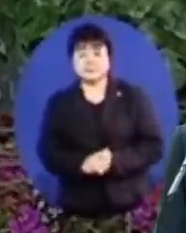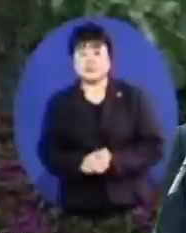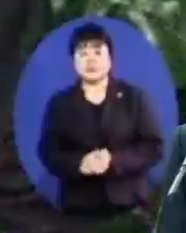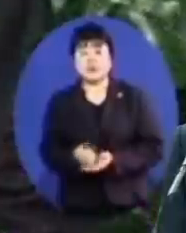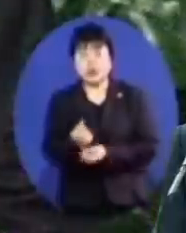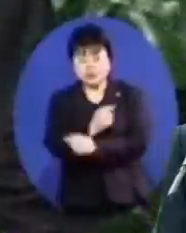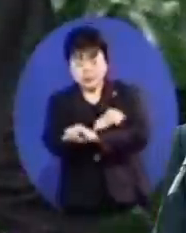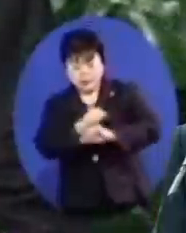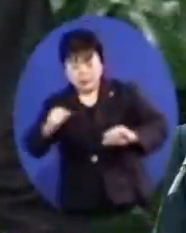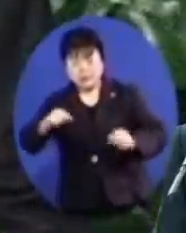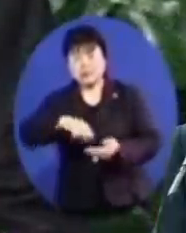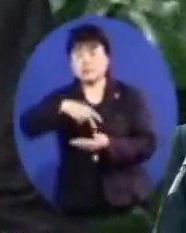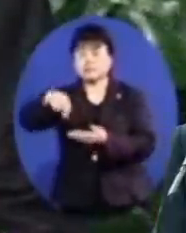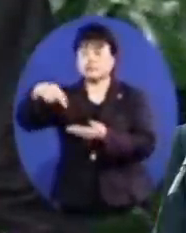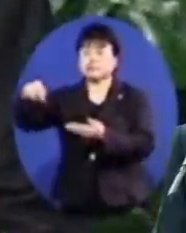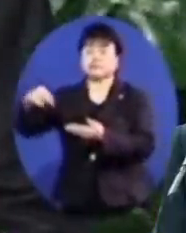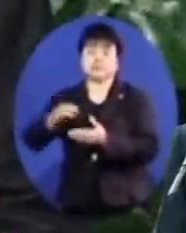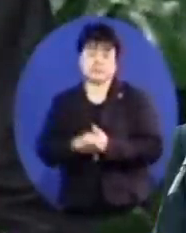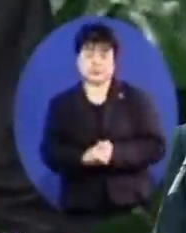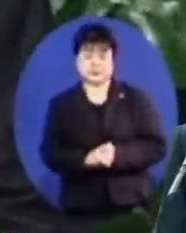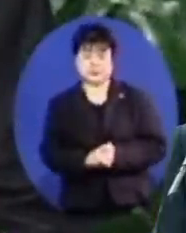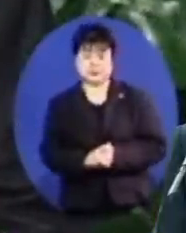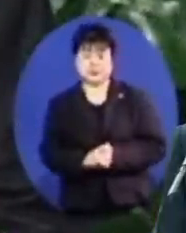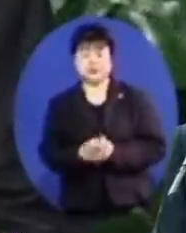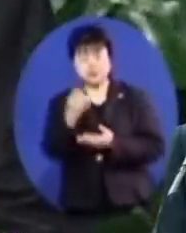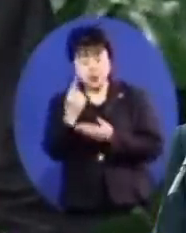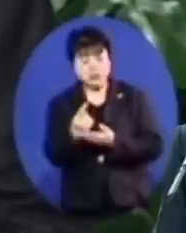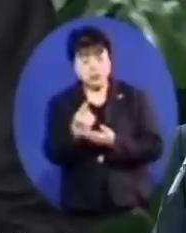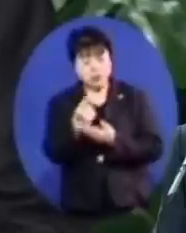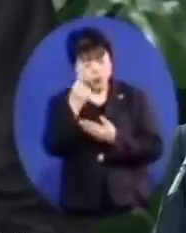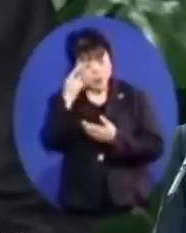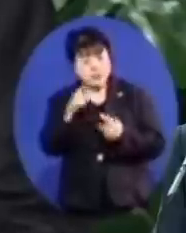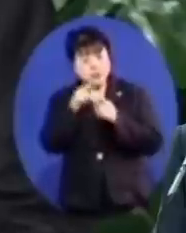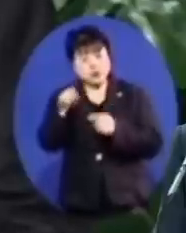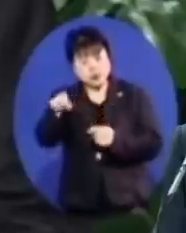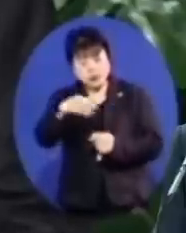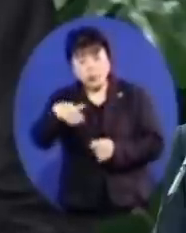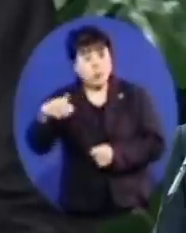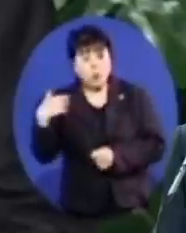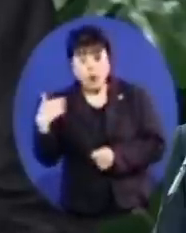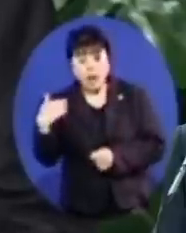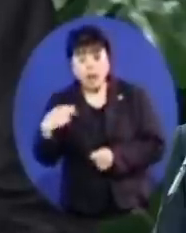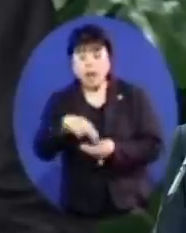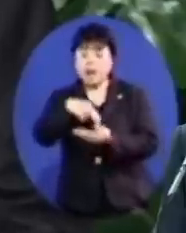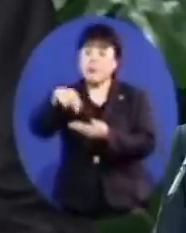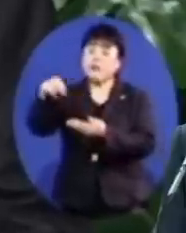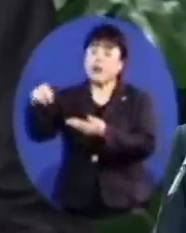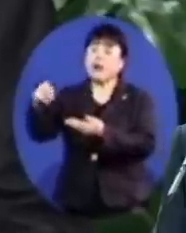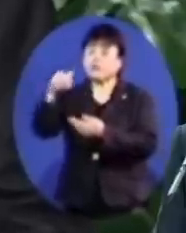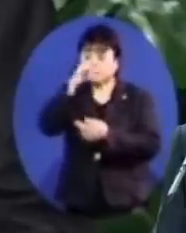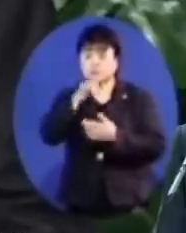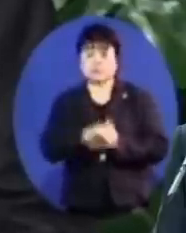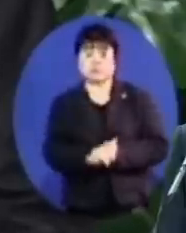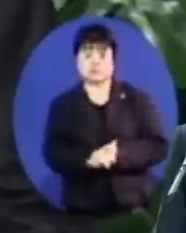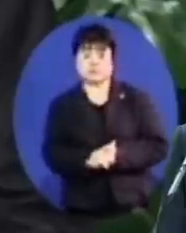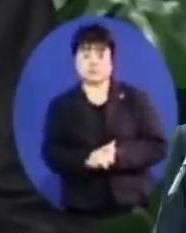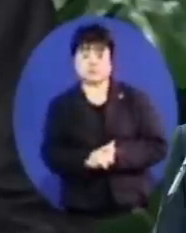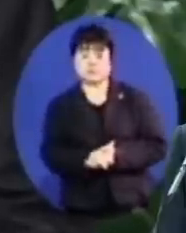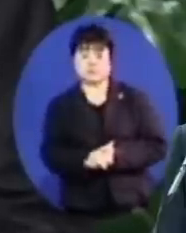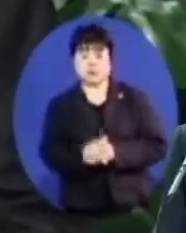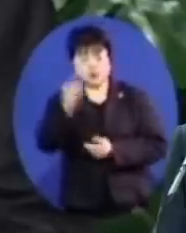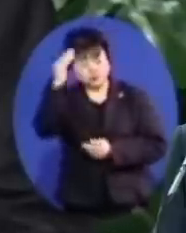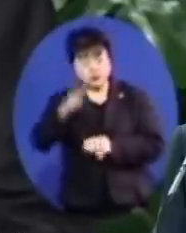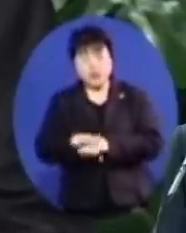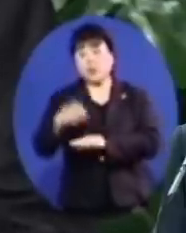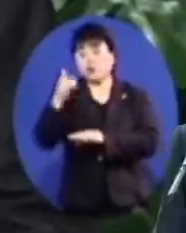광야입니다. 이 광야에서 사람들은 어디서 와서 왜 삶이 어디로 가는가 알지 못합니다. 무식한